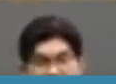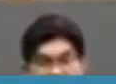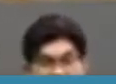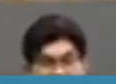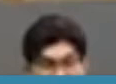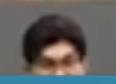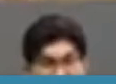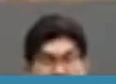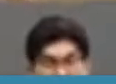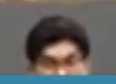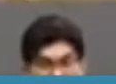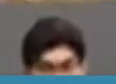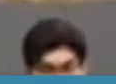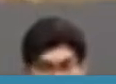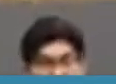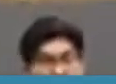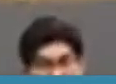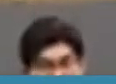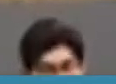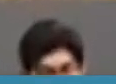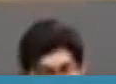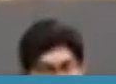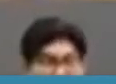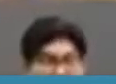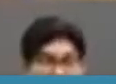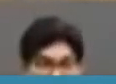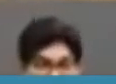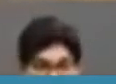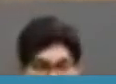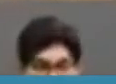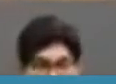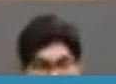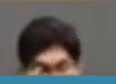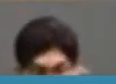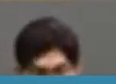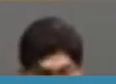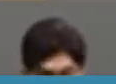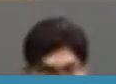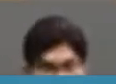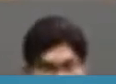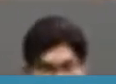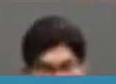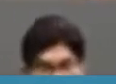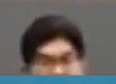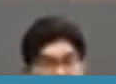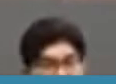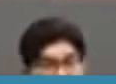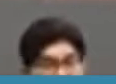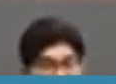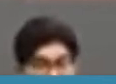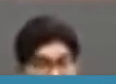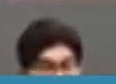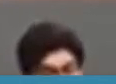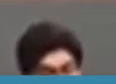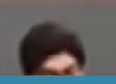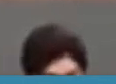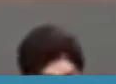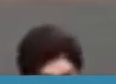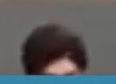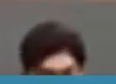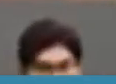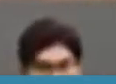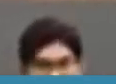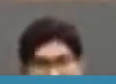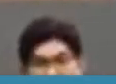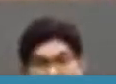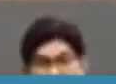นะรองโฆษกประจำสำนักนายกรัฐมนตรีกล่าวว่าสำหรับประชาชนที่ต้องการเลือกตั้งล่วงหน้านอกและในเขตหรือ